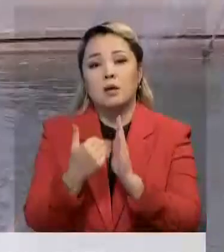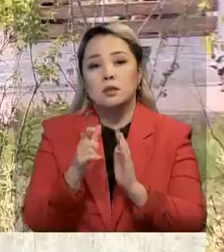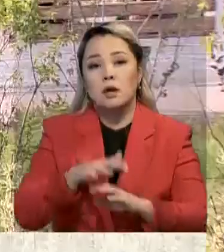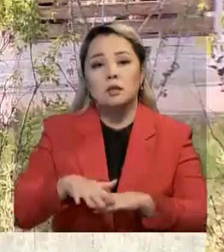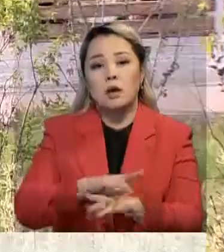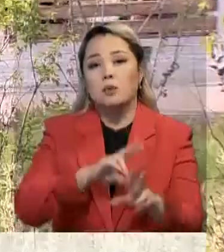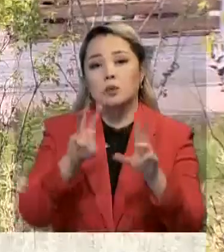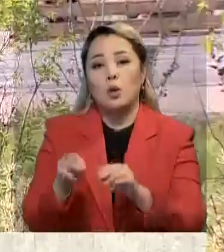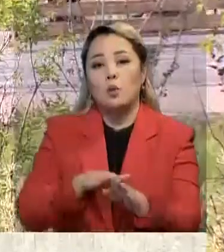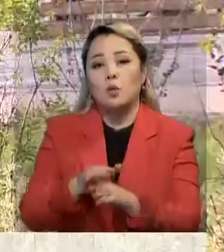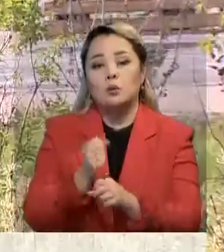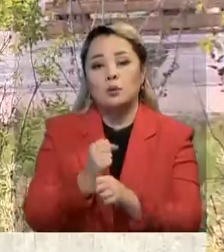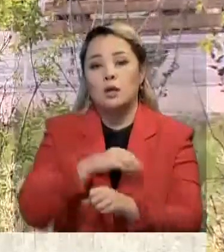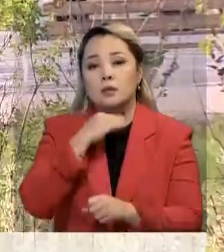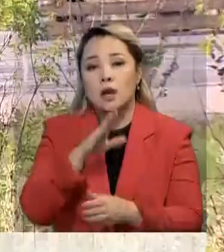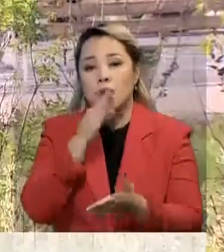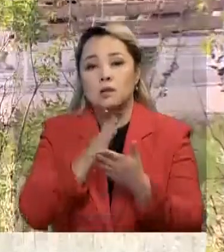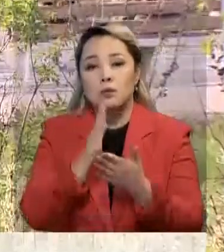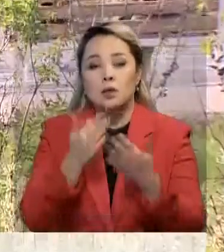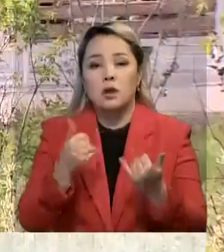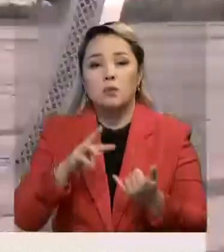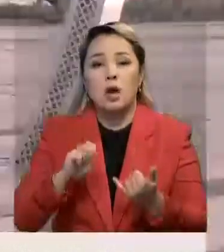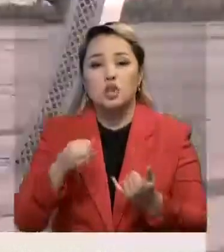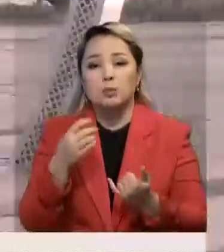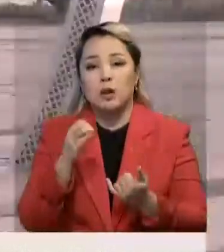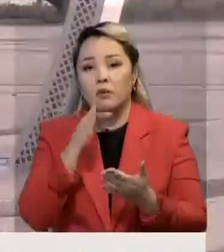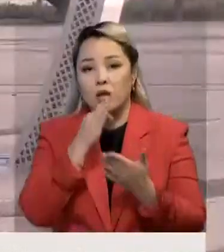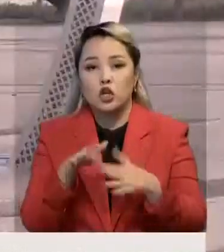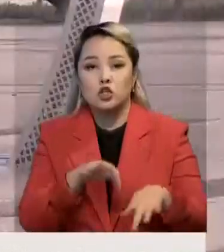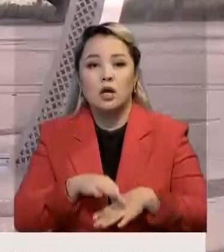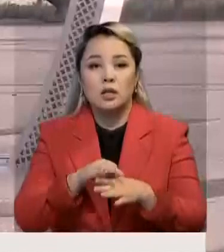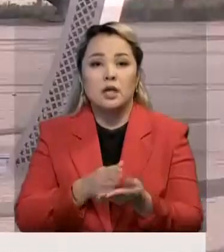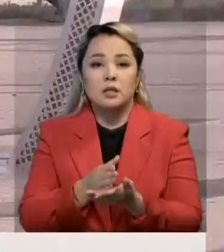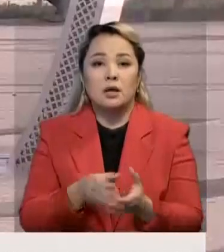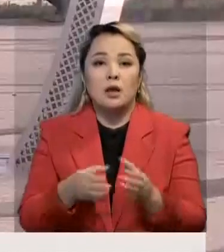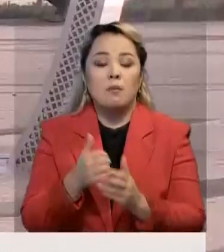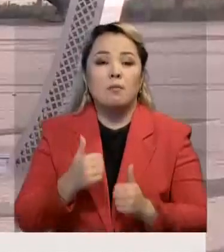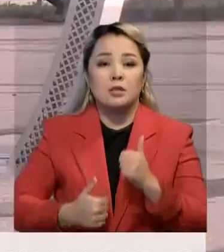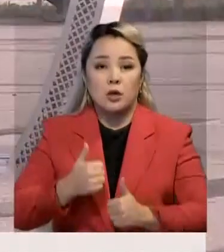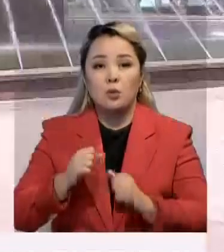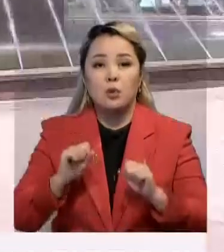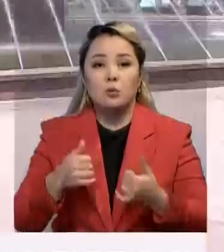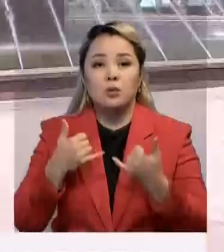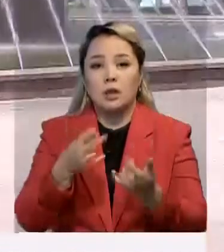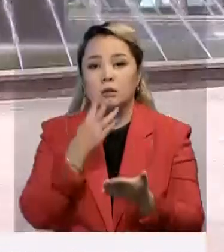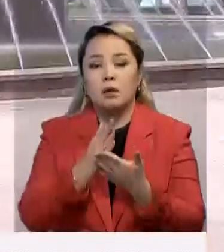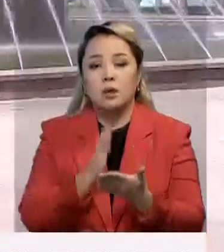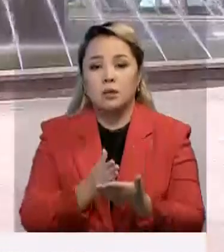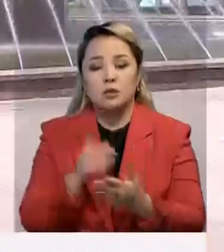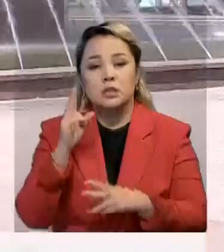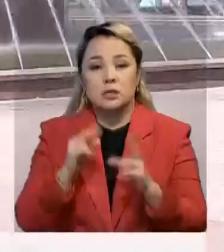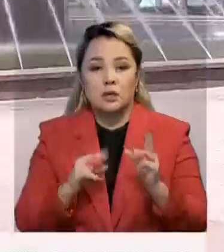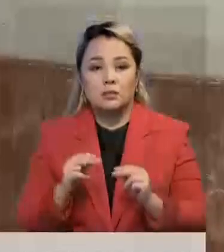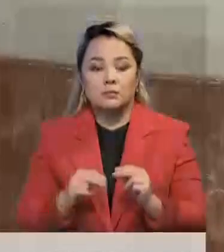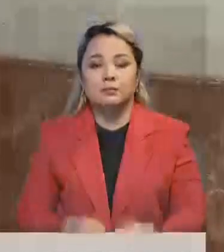берген уәдені орындауға жеткілікті. Осылай деген Мәулен Әшімбаев, бұл шара елдегі саяси бәсекелестікті дамытуға мүмкіндік береді деп санайды.